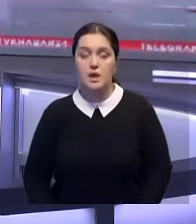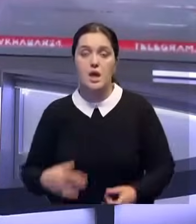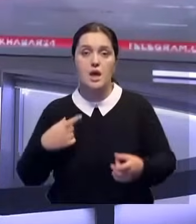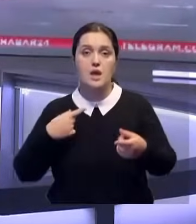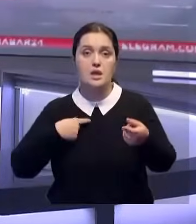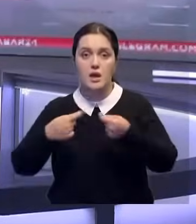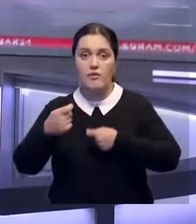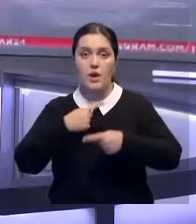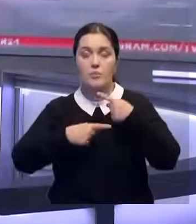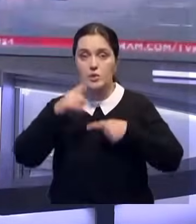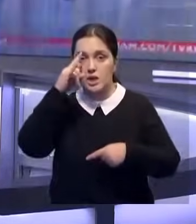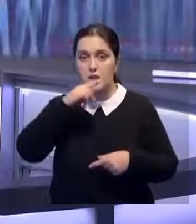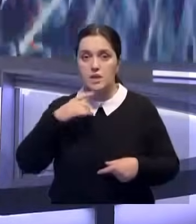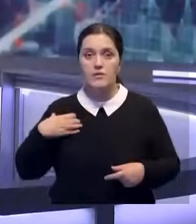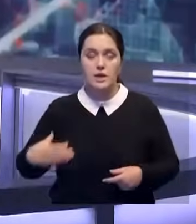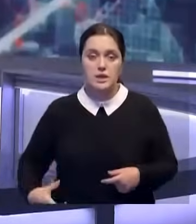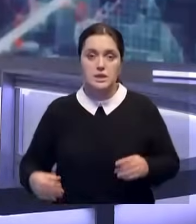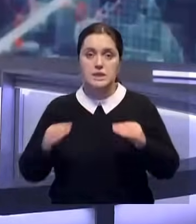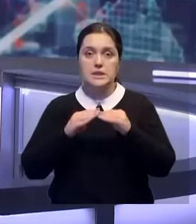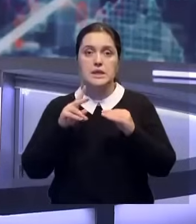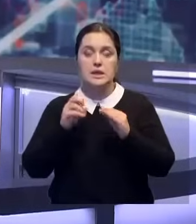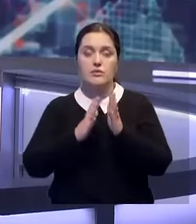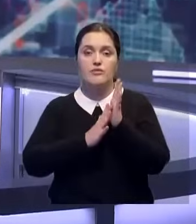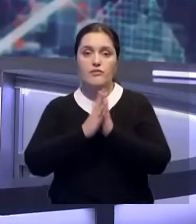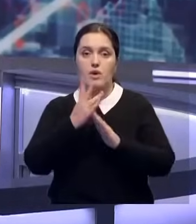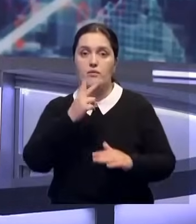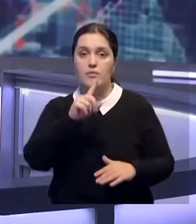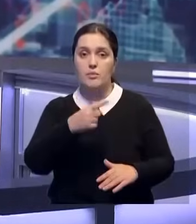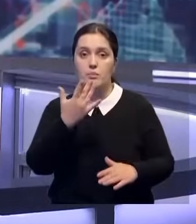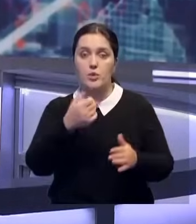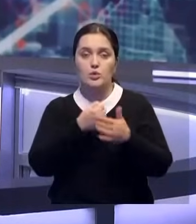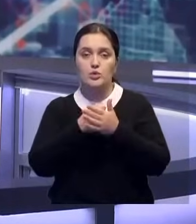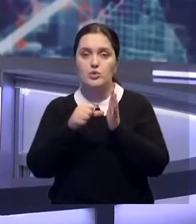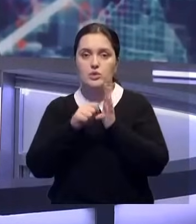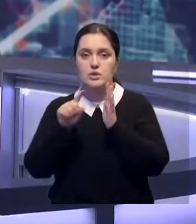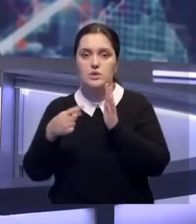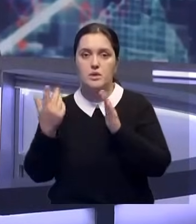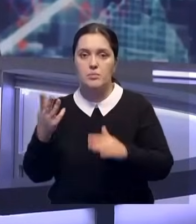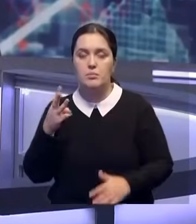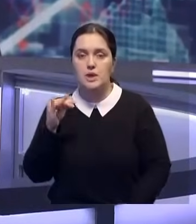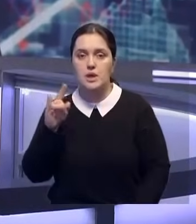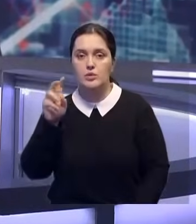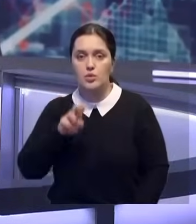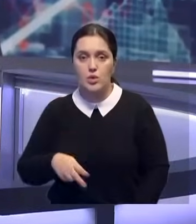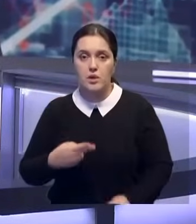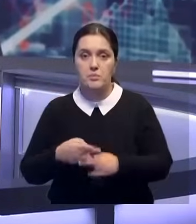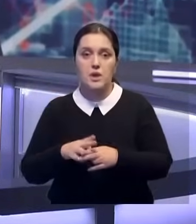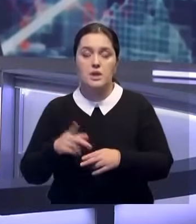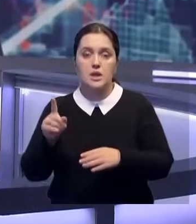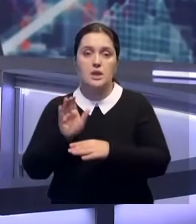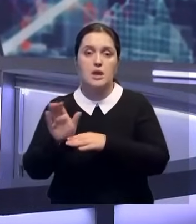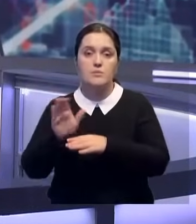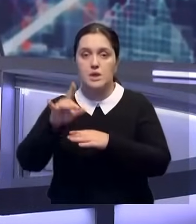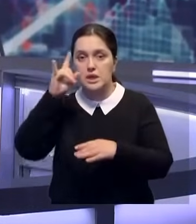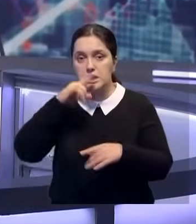Товарооборот между Казахстаном и Францией за последние 10 лет вырос с 2,5 до 6,5 миллиардов долларов. При этом основная часть